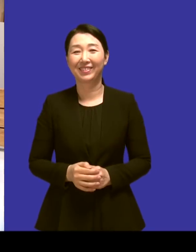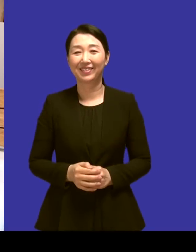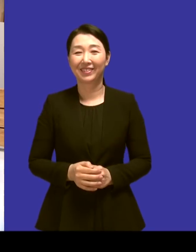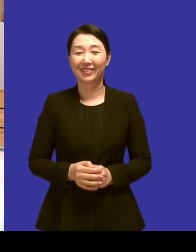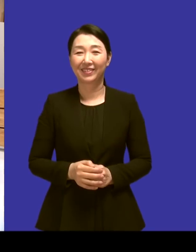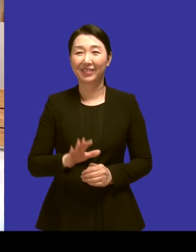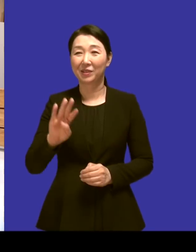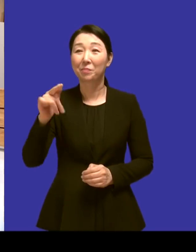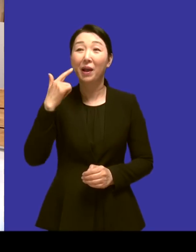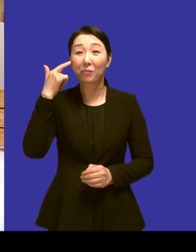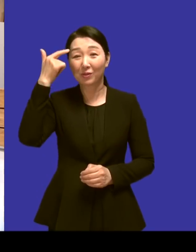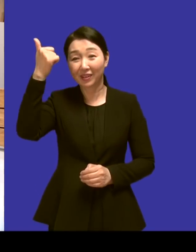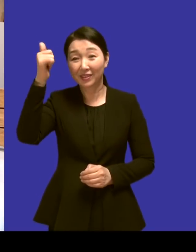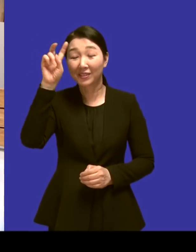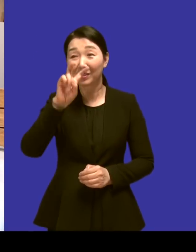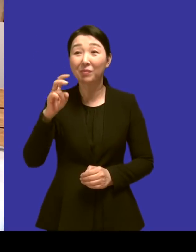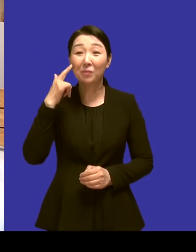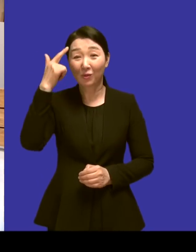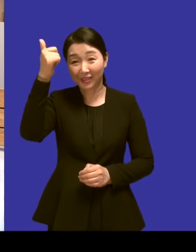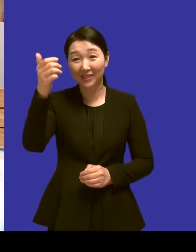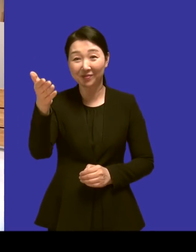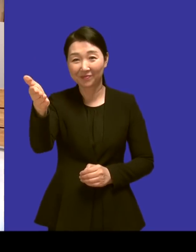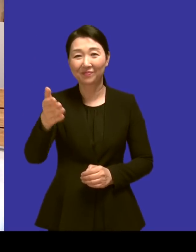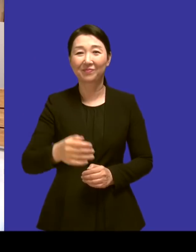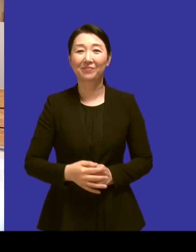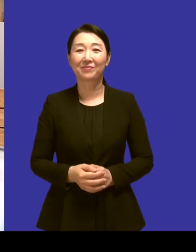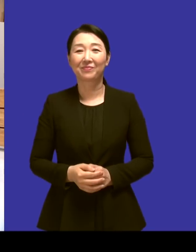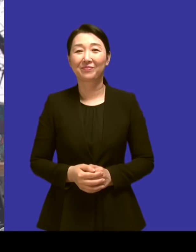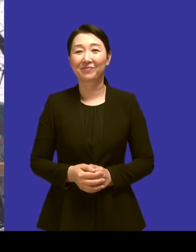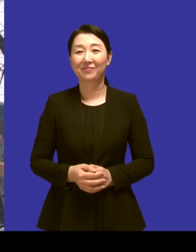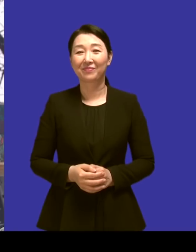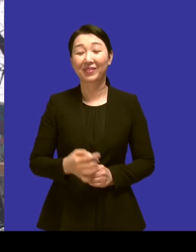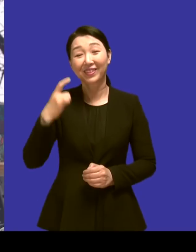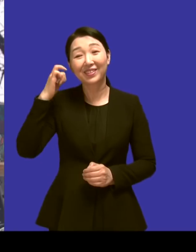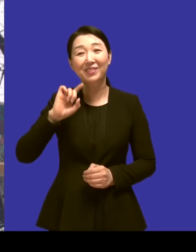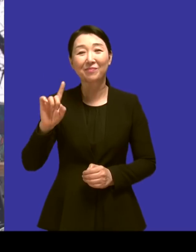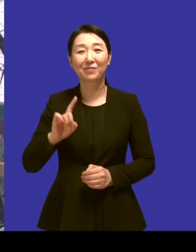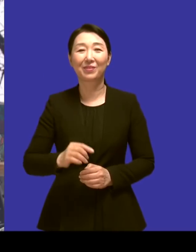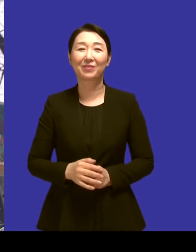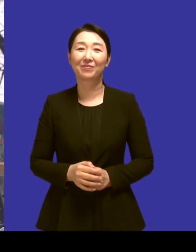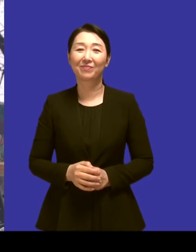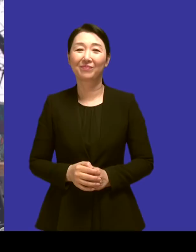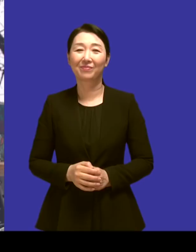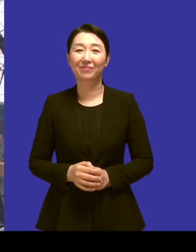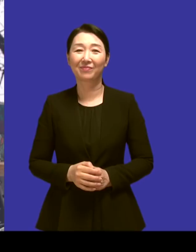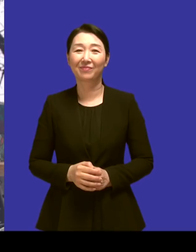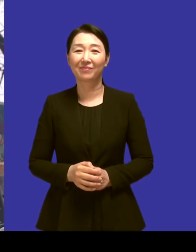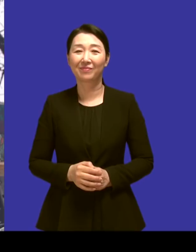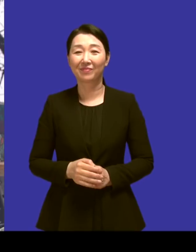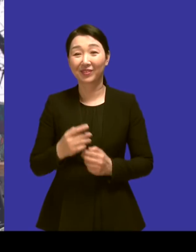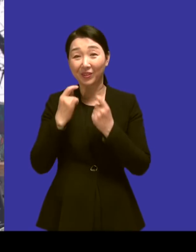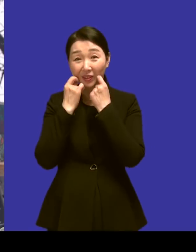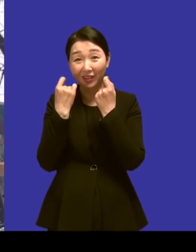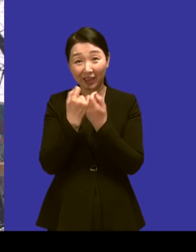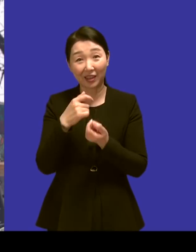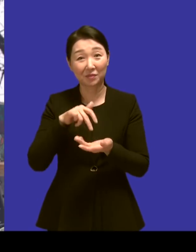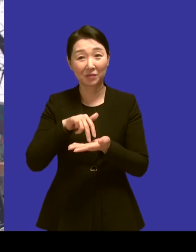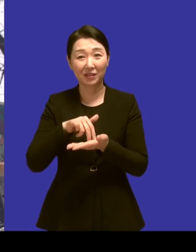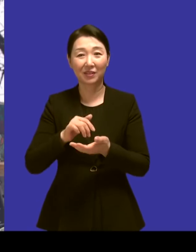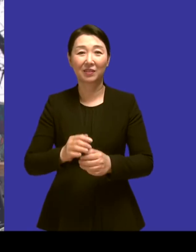목사님이 또 같은 음악 목사님이시니까 남달랐을 것 같아요. 일단은 저는 개인적으로 맨